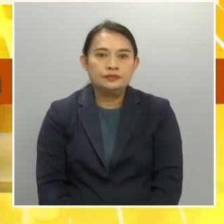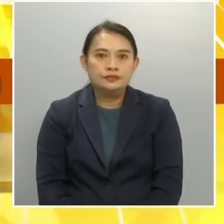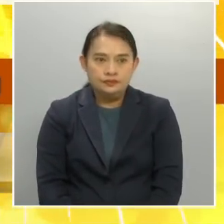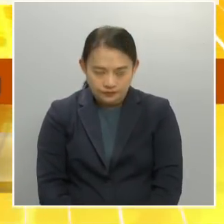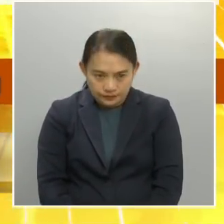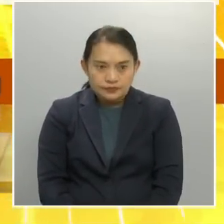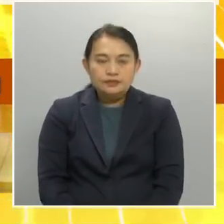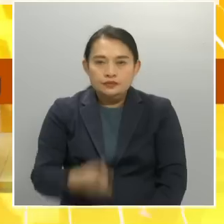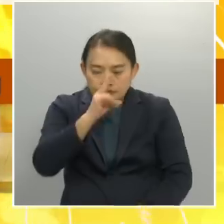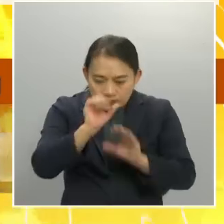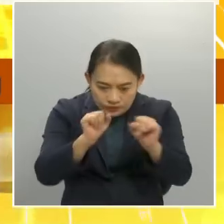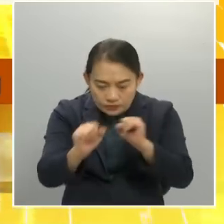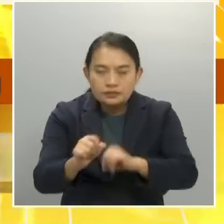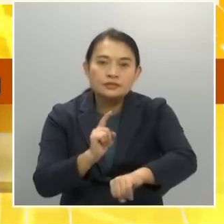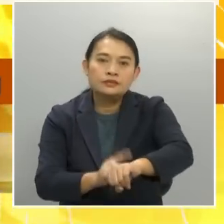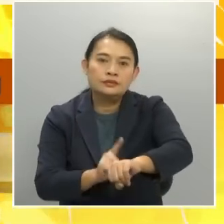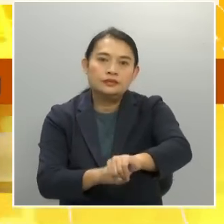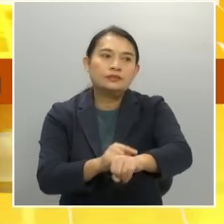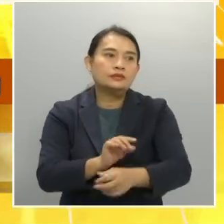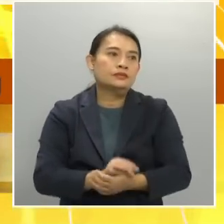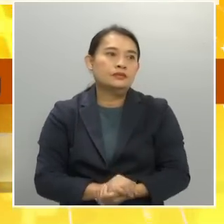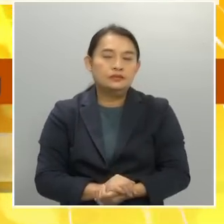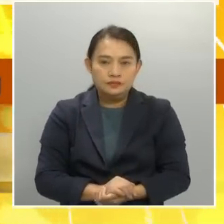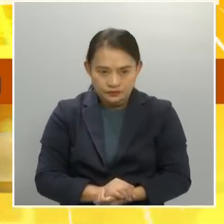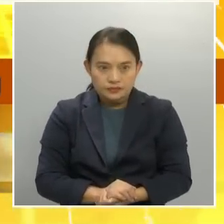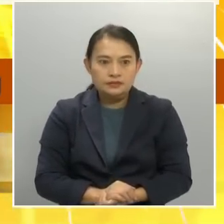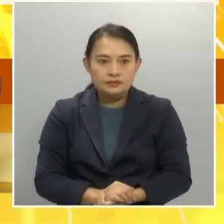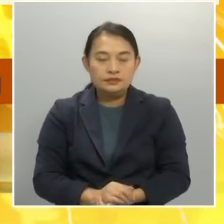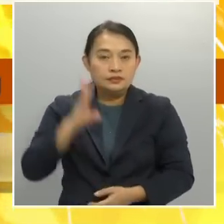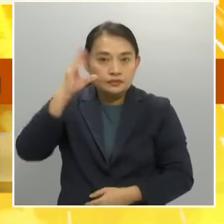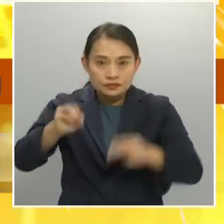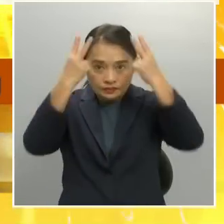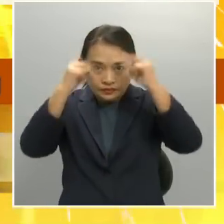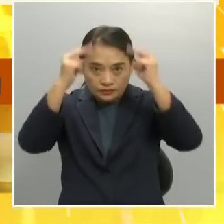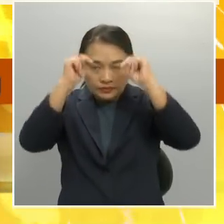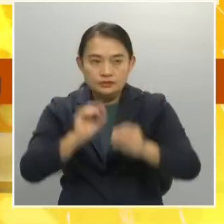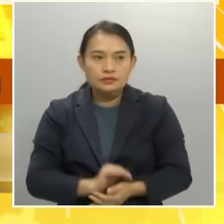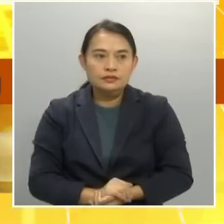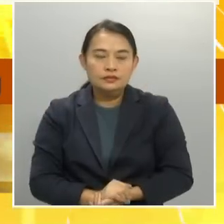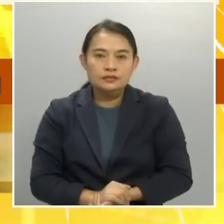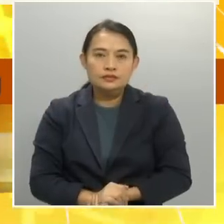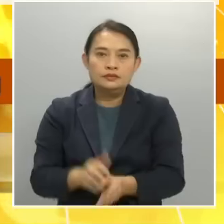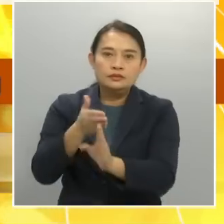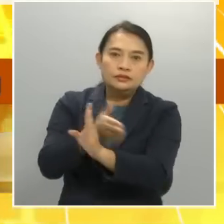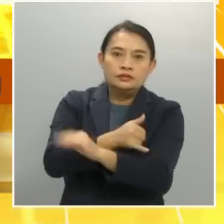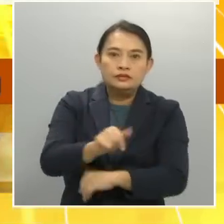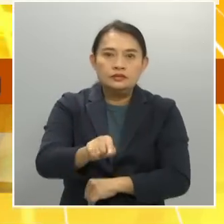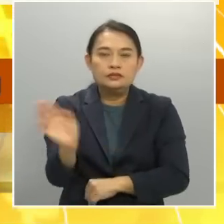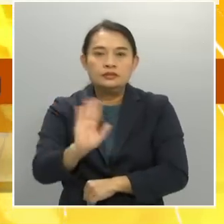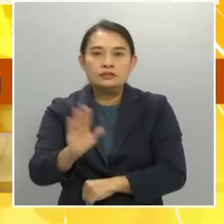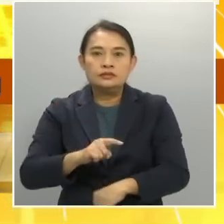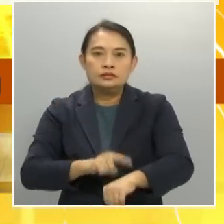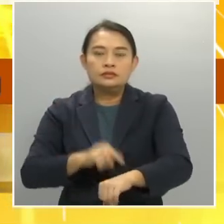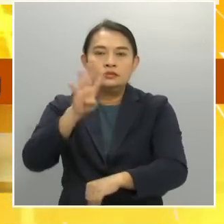กลัวกันเป็นเวลาเลยนี่เกิดพรุ่งนี้ท่านนายกออกเร็วไม่ได้ต้องออกหลัง 16